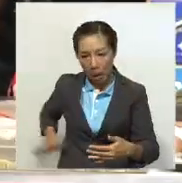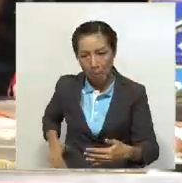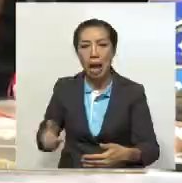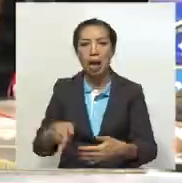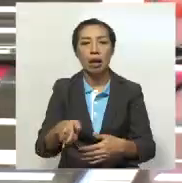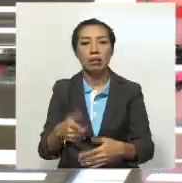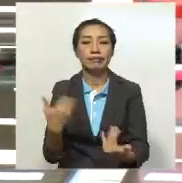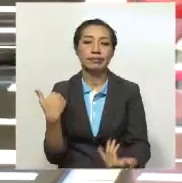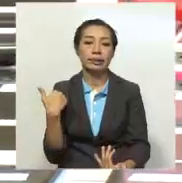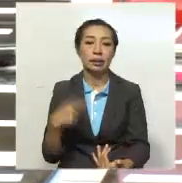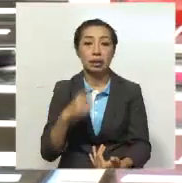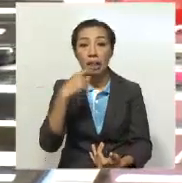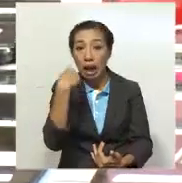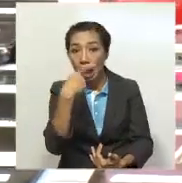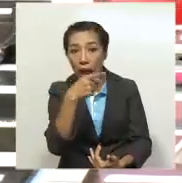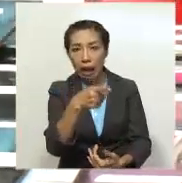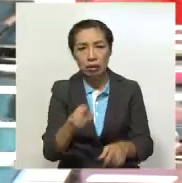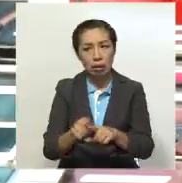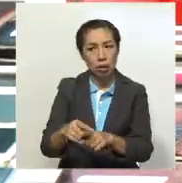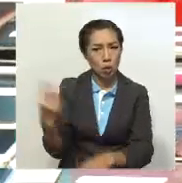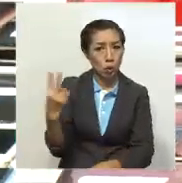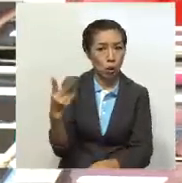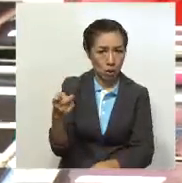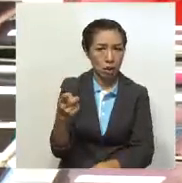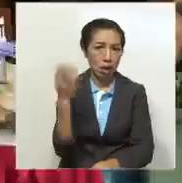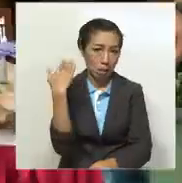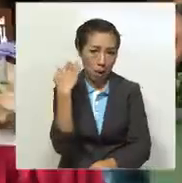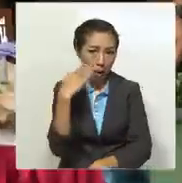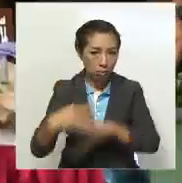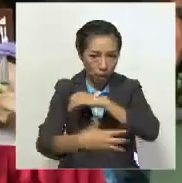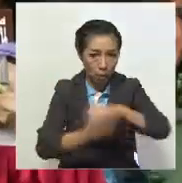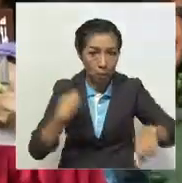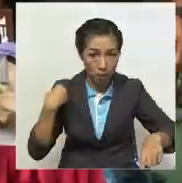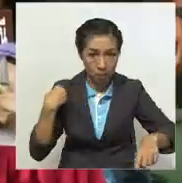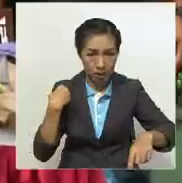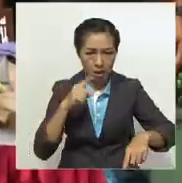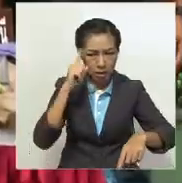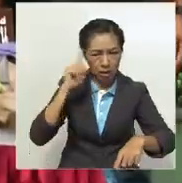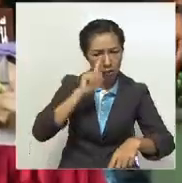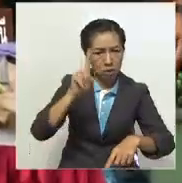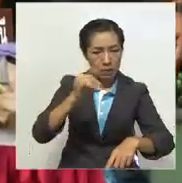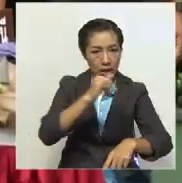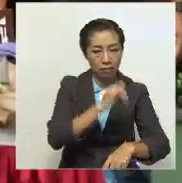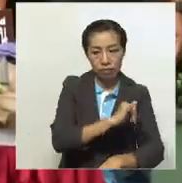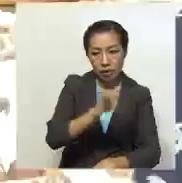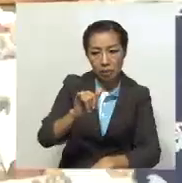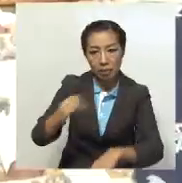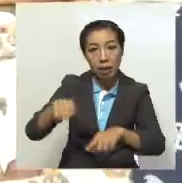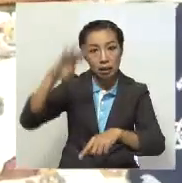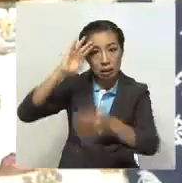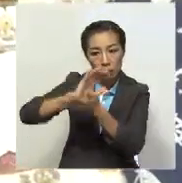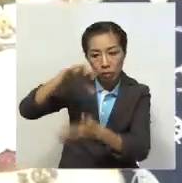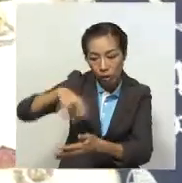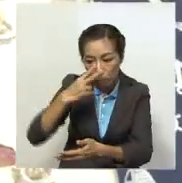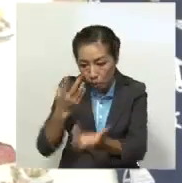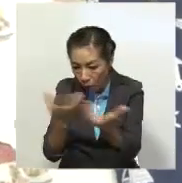ะสำหรับผู้เสียหายรายใดที่สงสัยว่าเคยถูกผู้ต้องหากลุ่มนี้ก่อเหตุลักทรัพย์สามารถเข้าตรวจสอบทรัพย์สินและประ